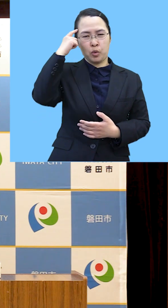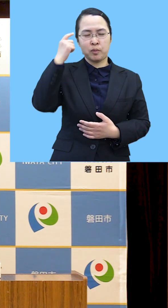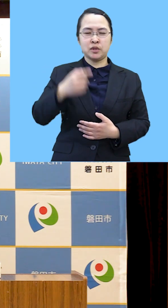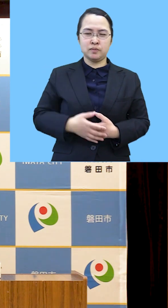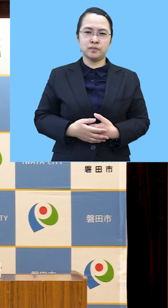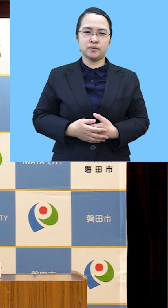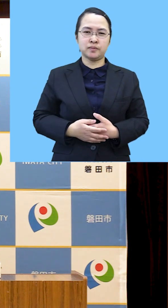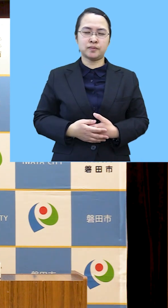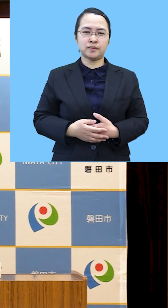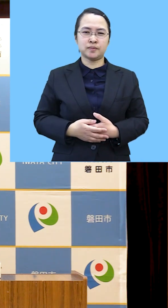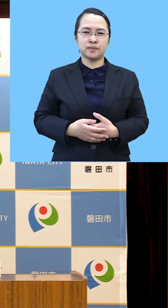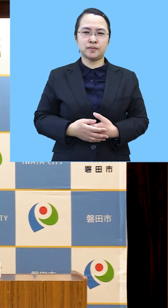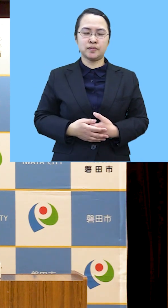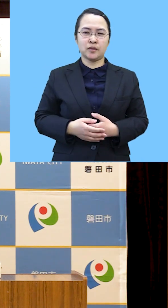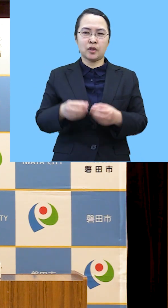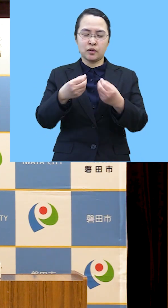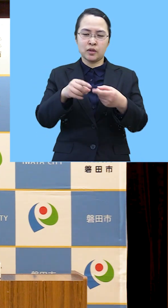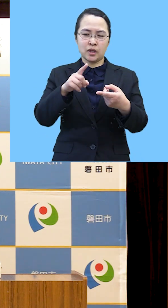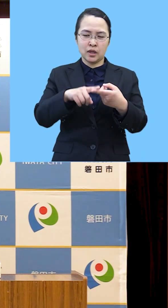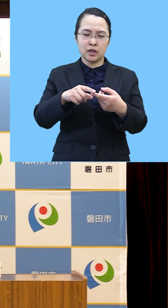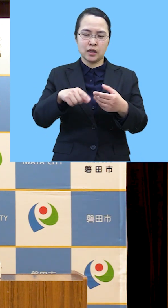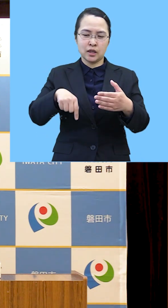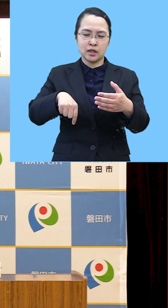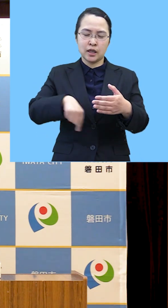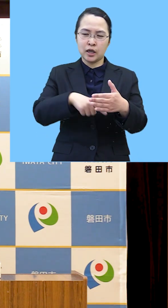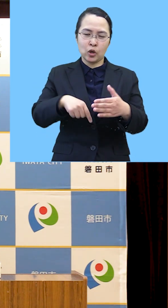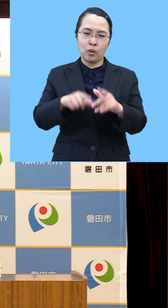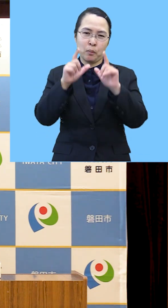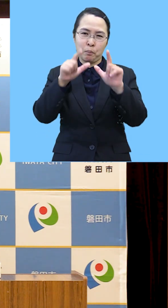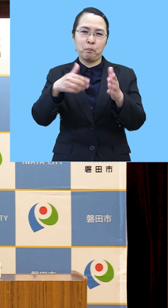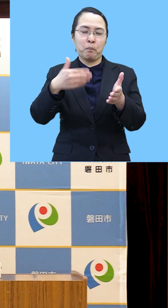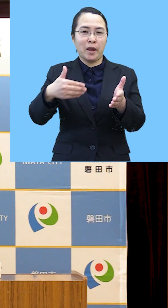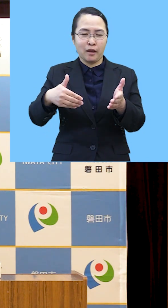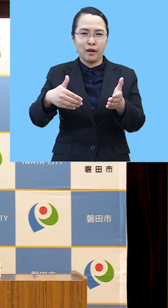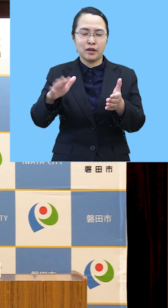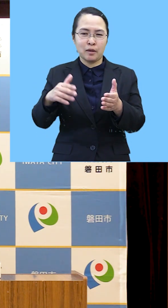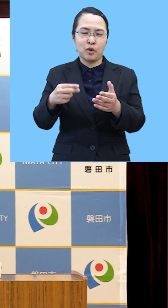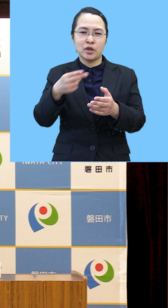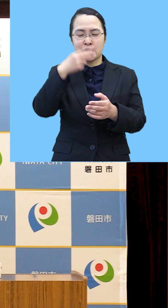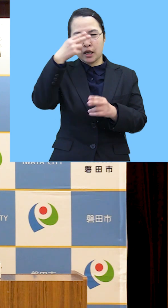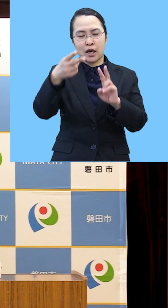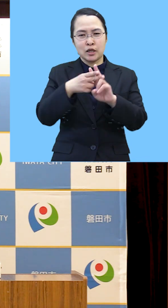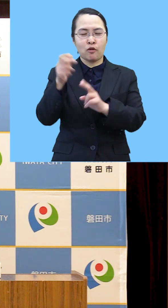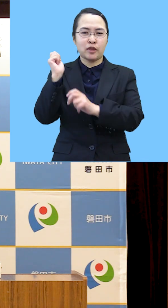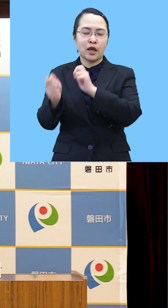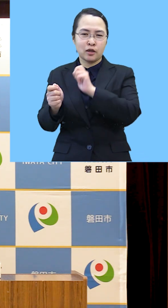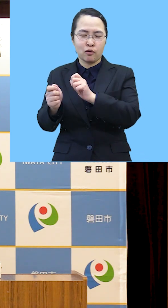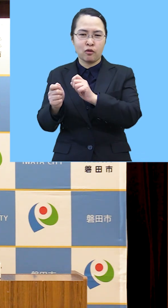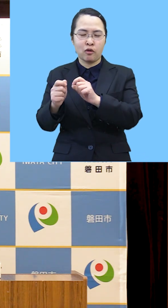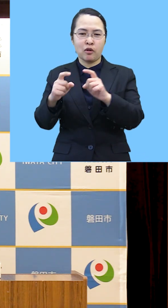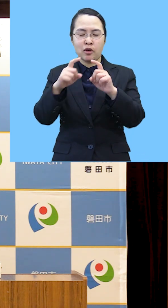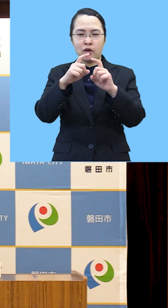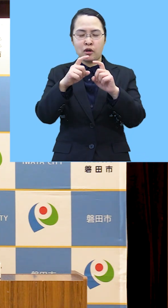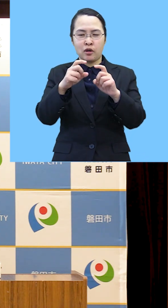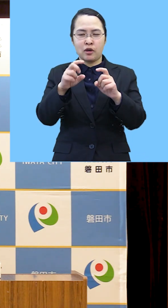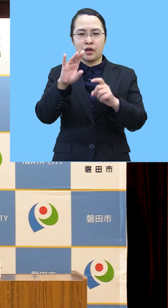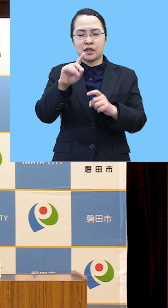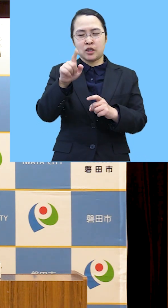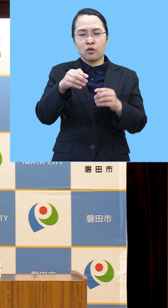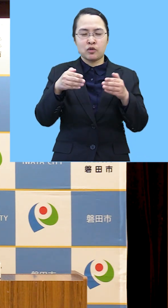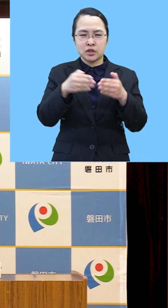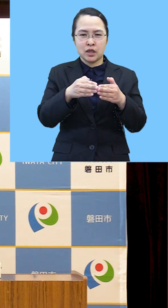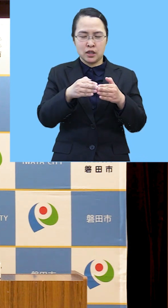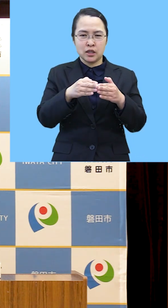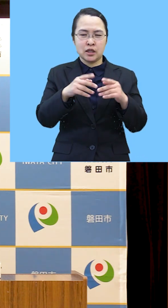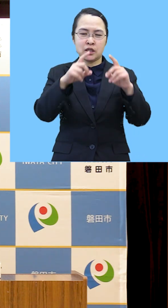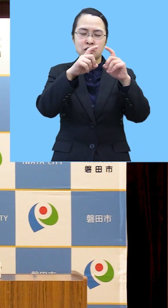。具体的な事業はまだまだ言えませんけれども、堺の太鼓もありますし、城崎城もありますし、いろんな中